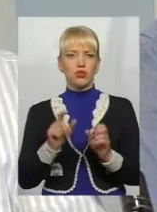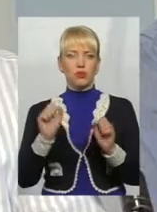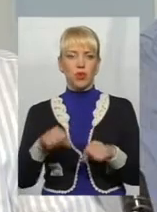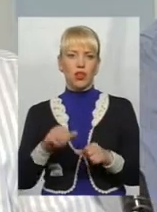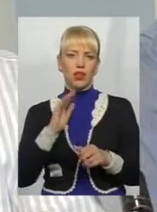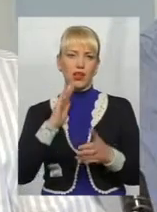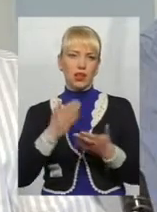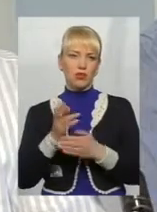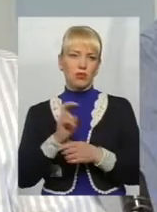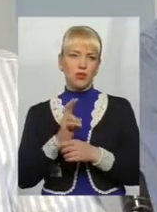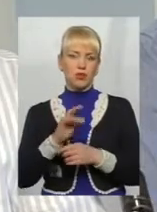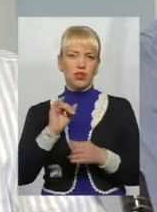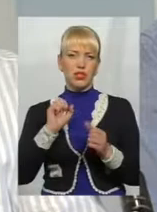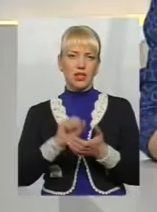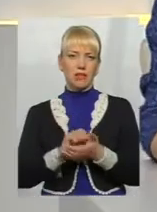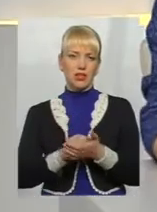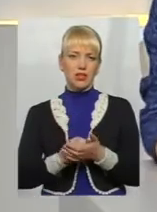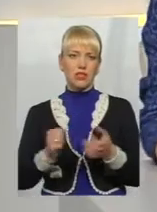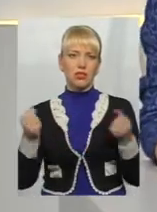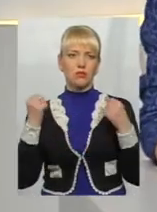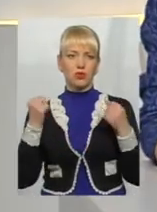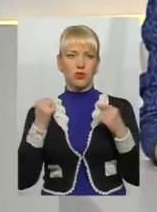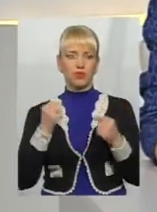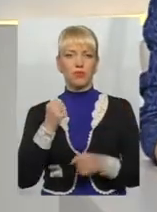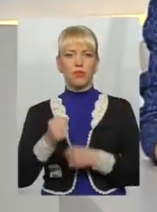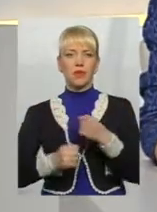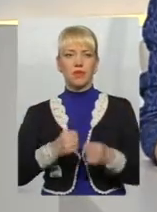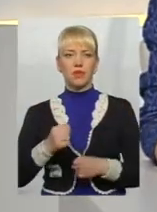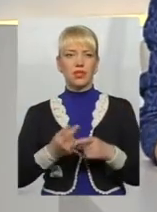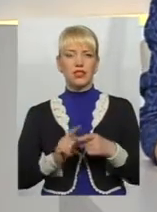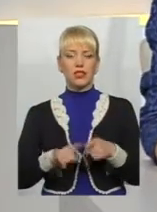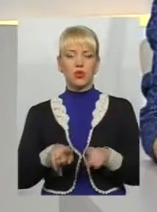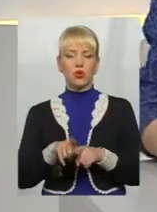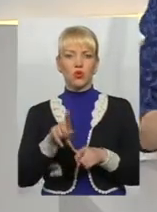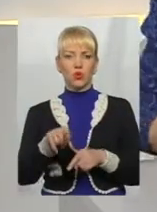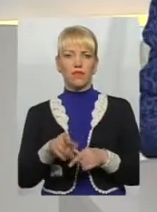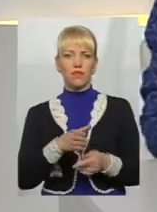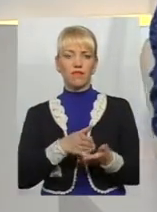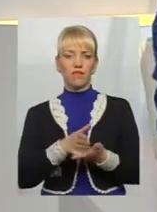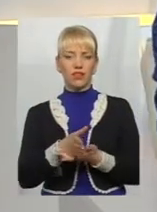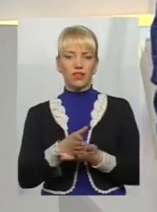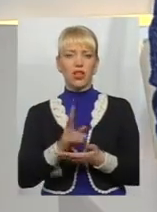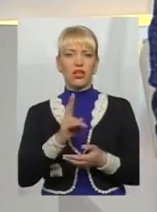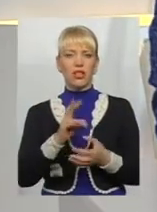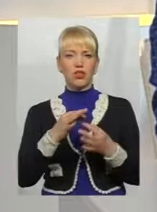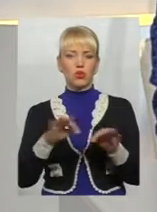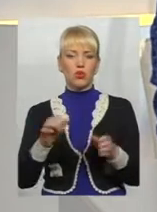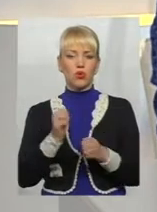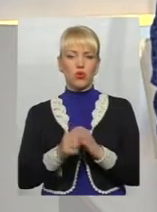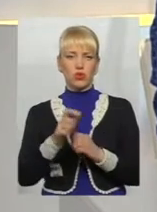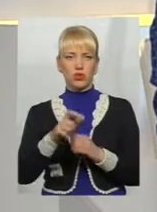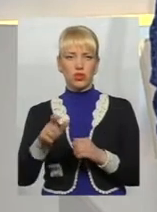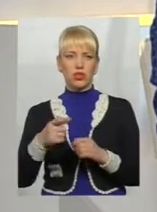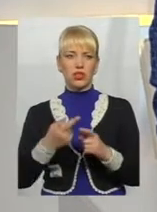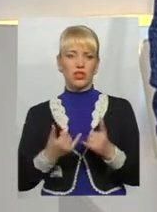приходити і займатися спортом. Ну, власний біг – це той вид, який доступний кожному абсолютно, для цього